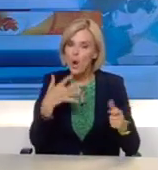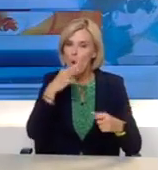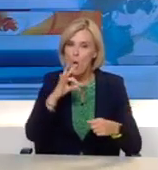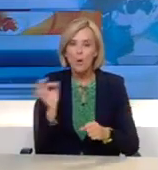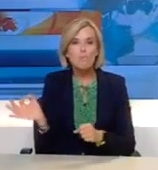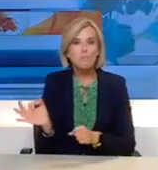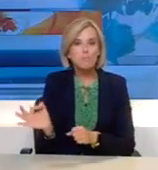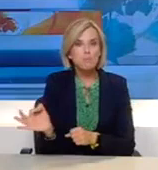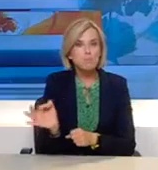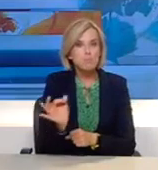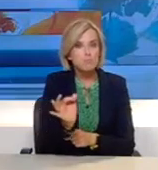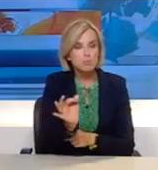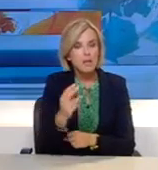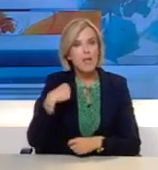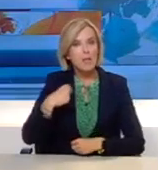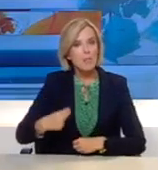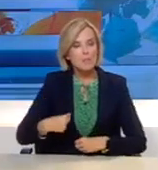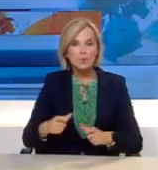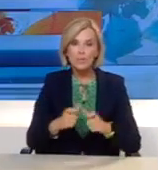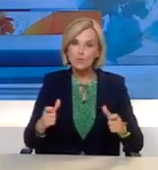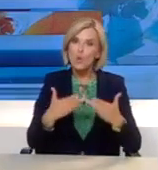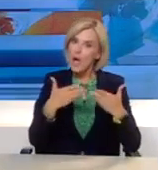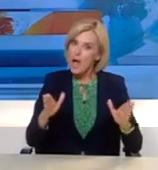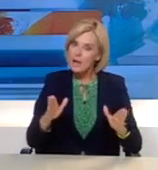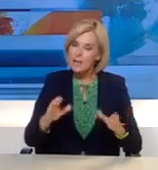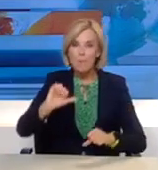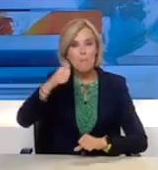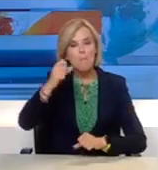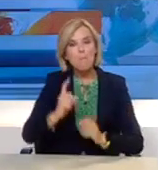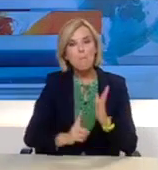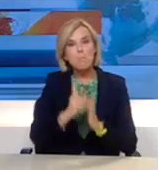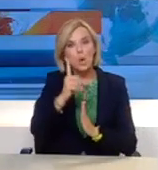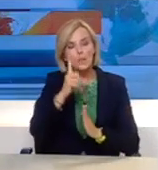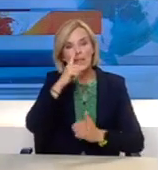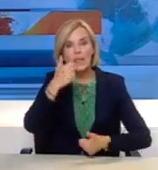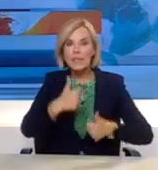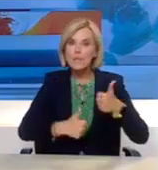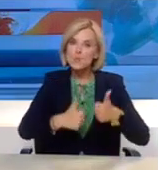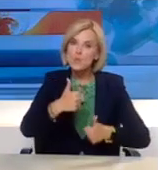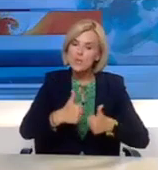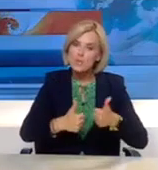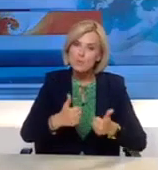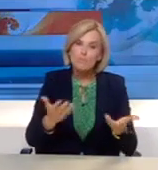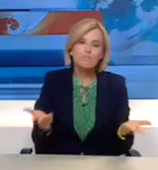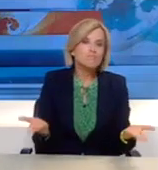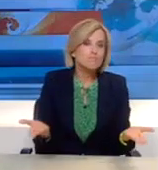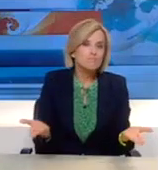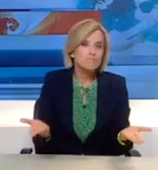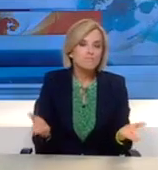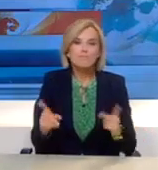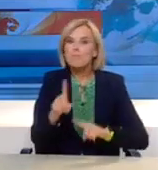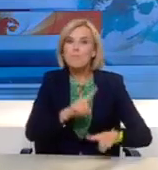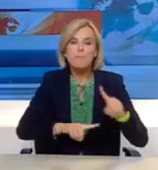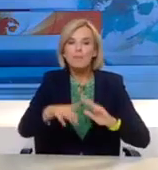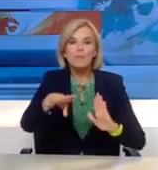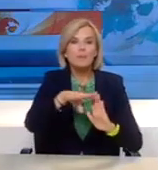στοιχεία, θα μπορούσαν να ανοίξουν τα δημοτικά σχολεία την 1η Ιουνίου, ημερομηνία στην οποία προσανατολίζεται η κυβέρνηση, και υπό ποιες